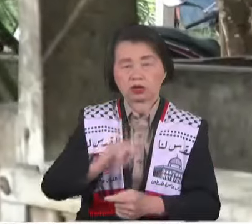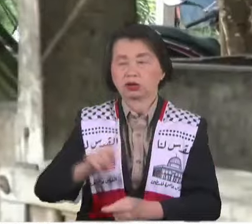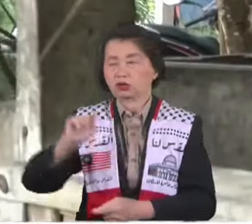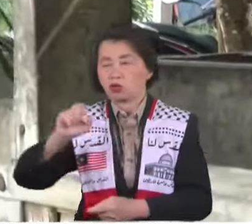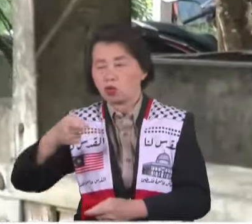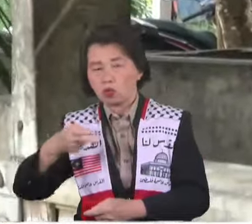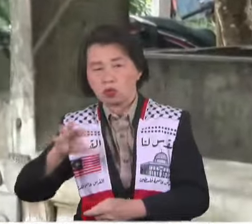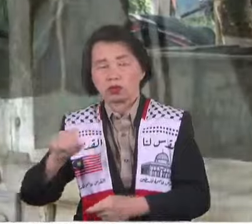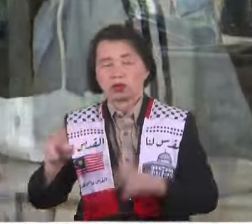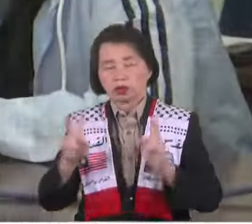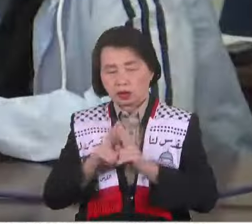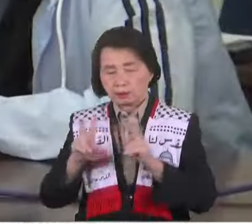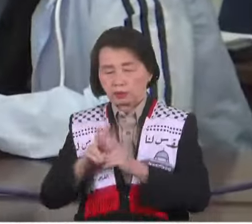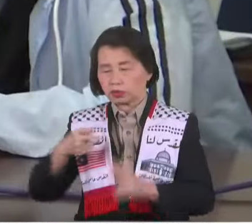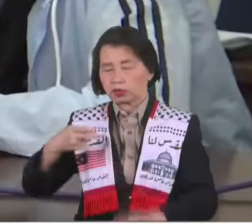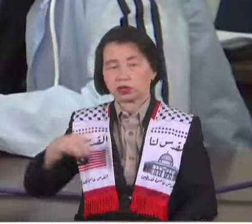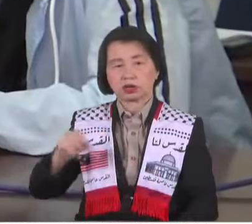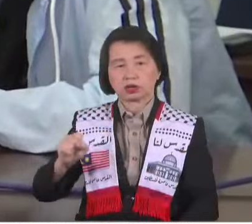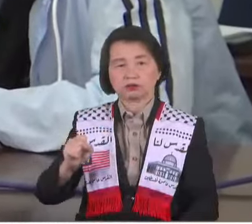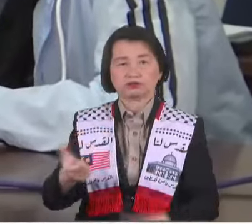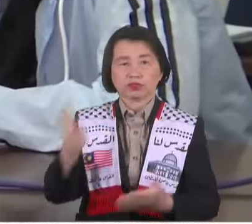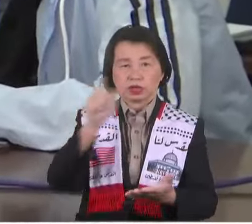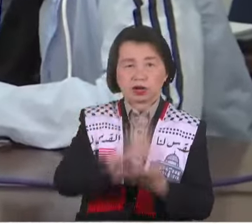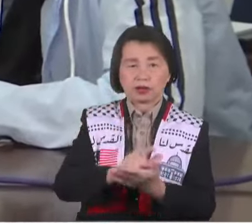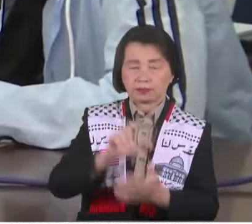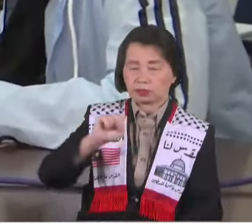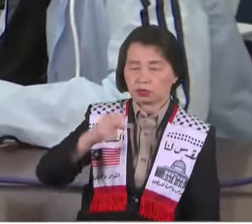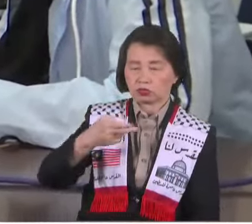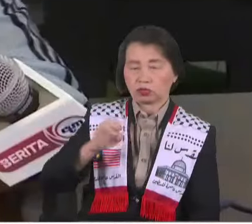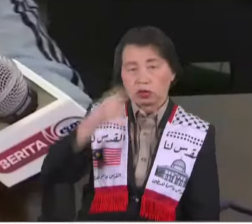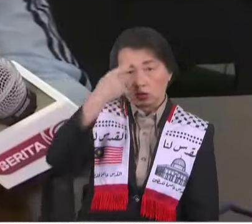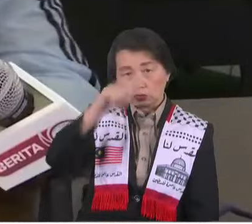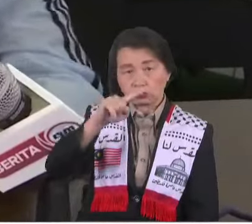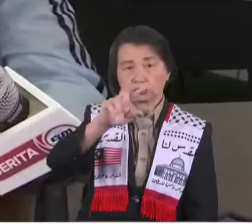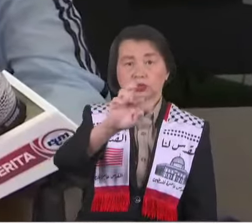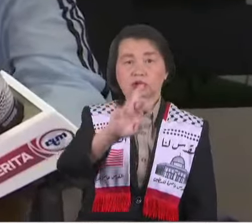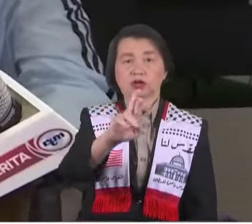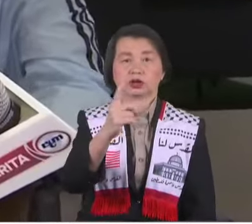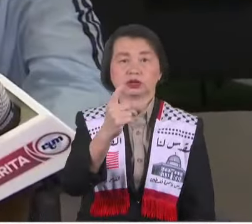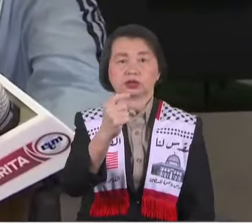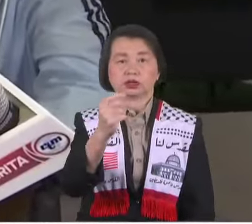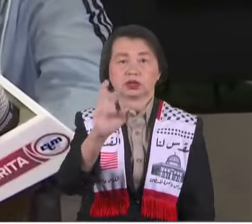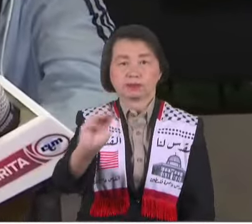Tohoi dan Kampung Bias. Laporan Sukil Muhammad Nur, RTM.